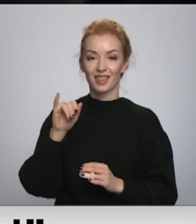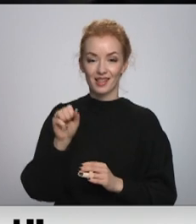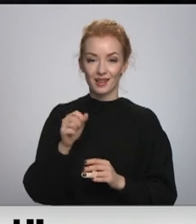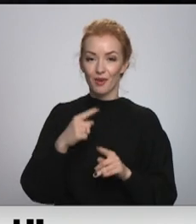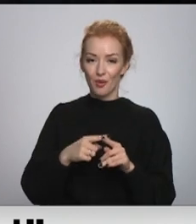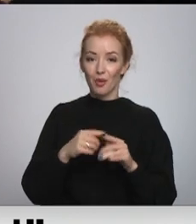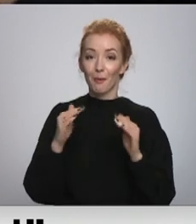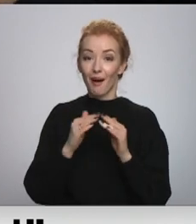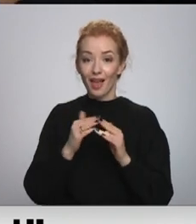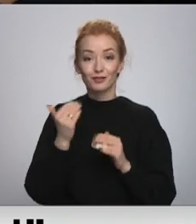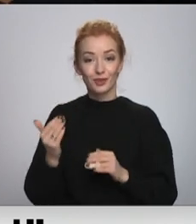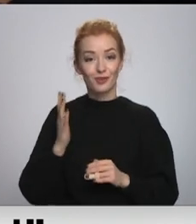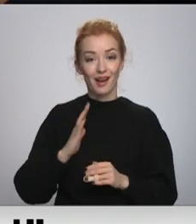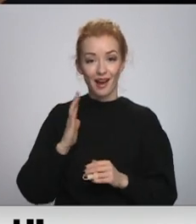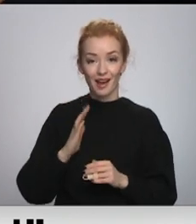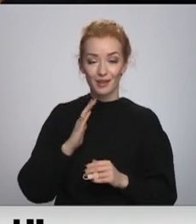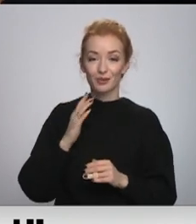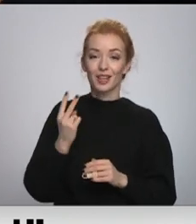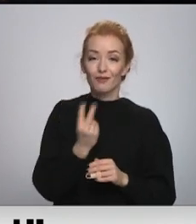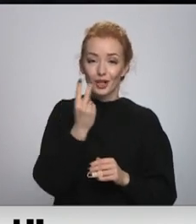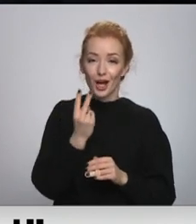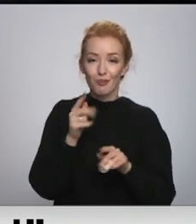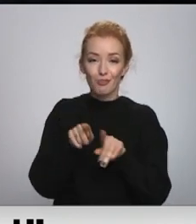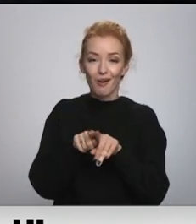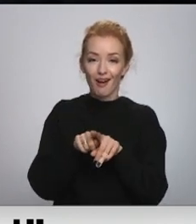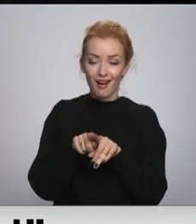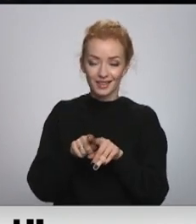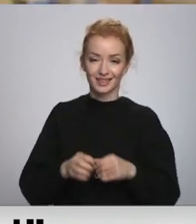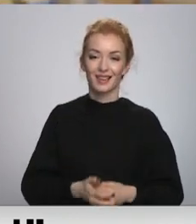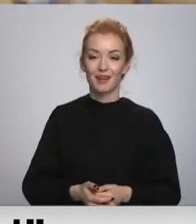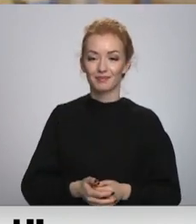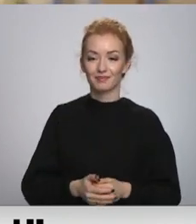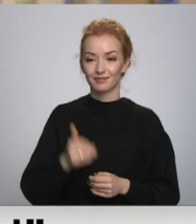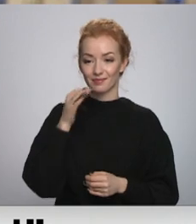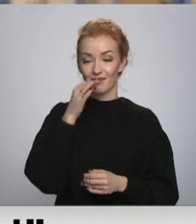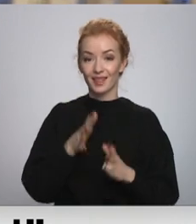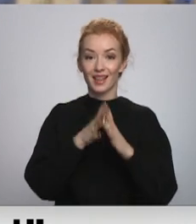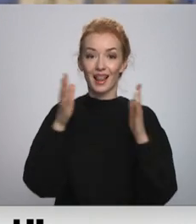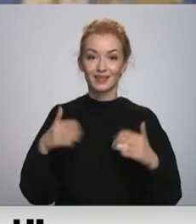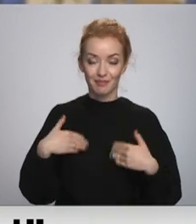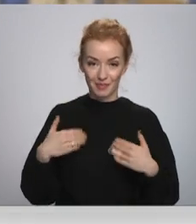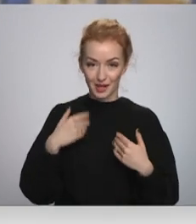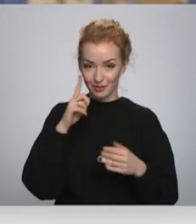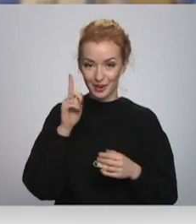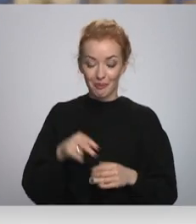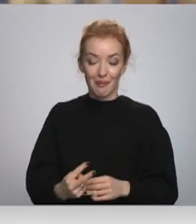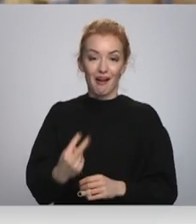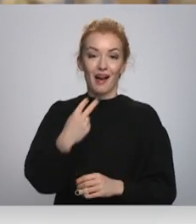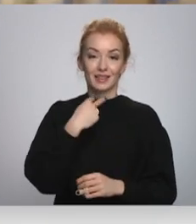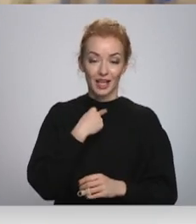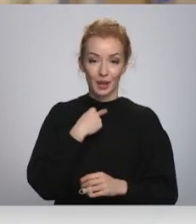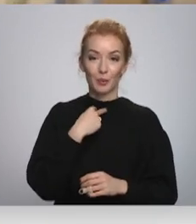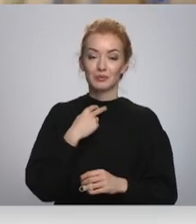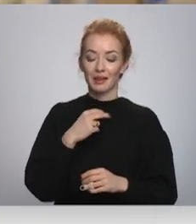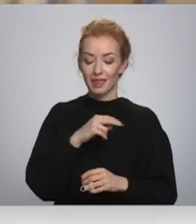Mājās nepacietīgi viņu gaida nepilnus 2 gadus vecā māsiņa Alīsija. Liels prieks, protams, pārsteigums, jo